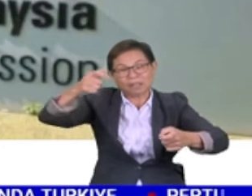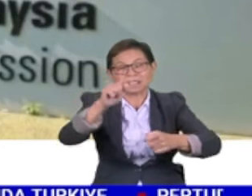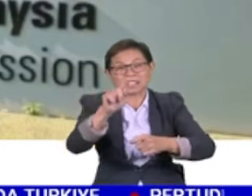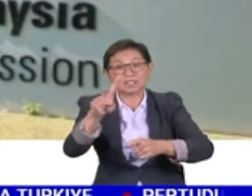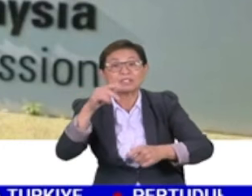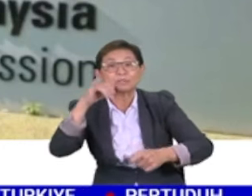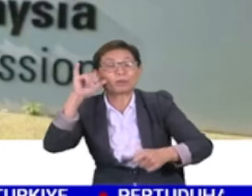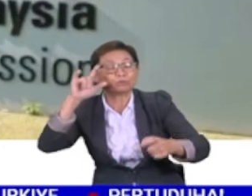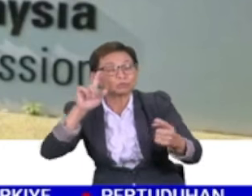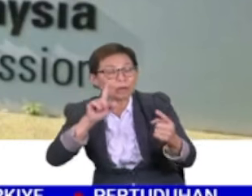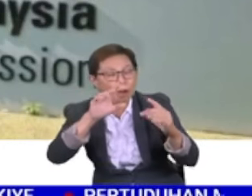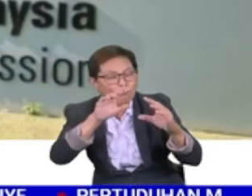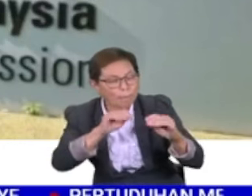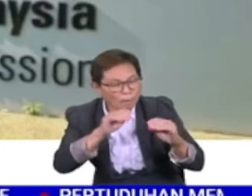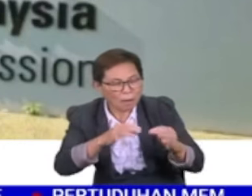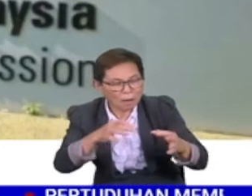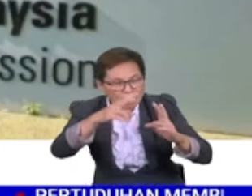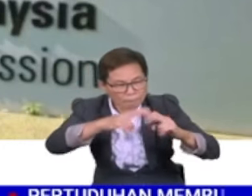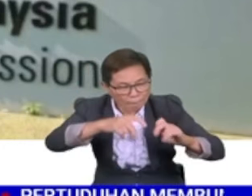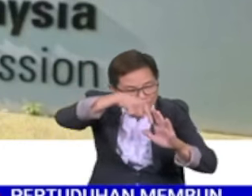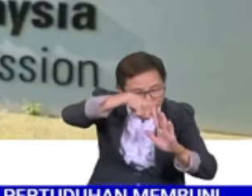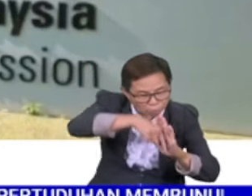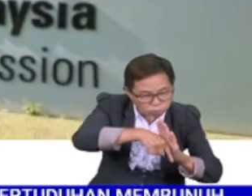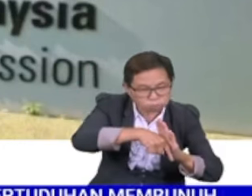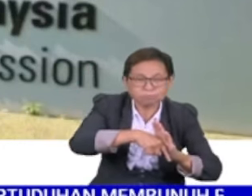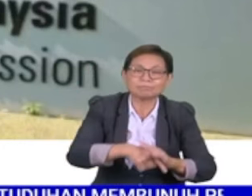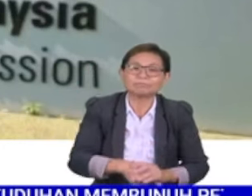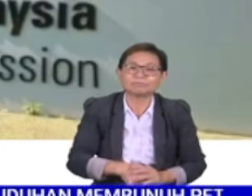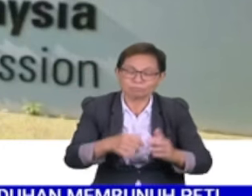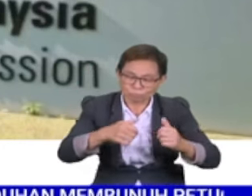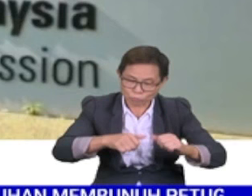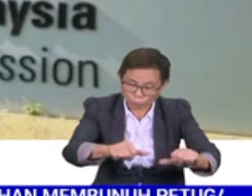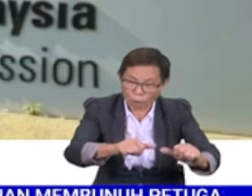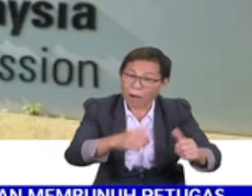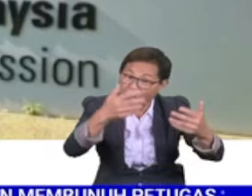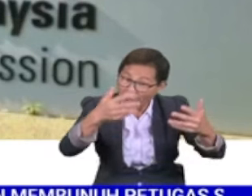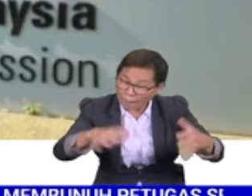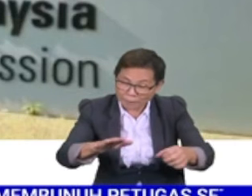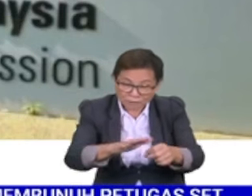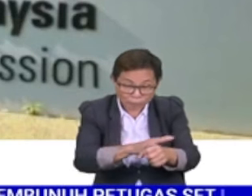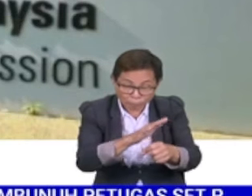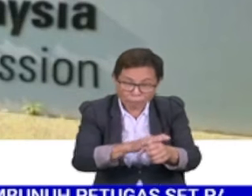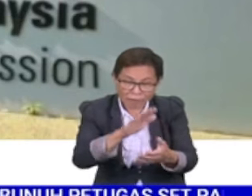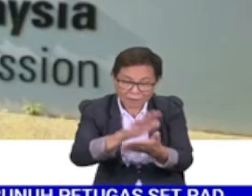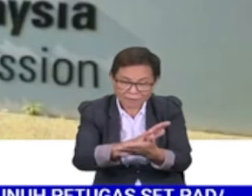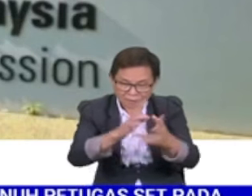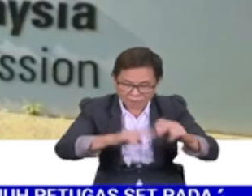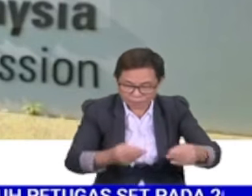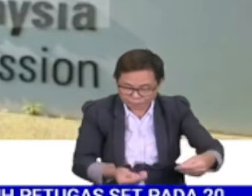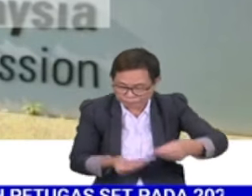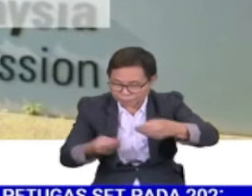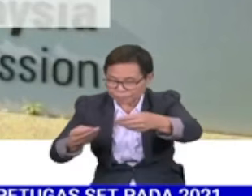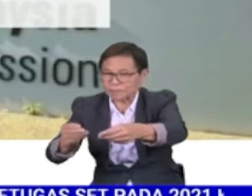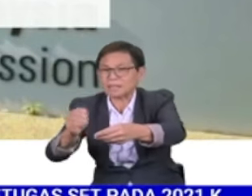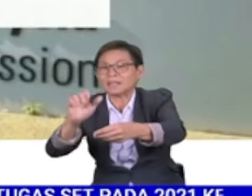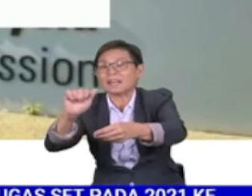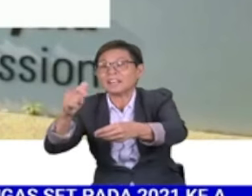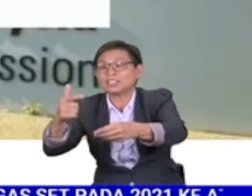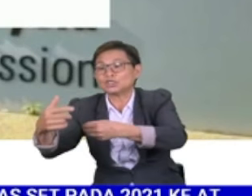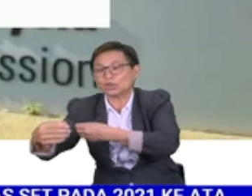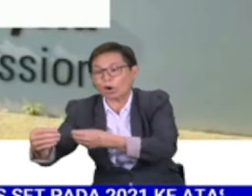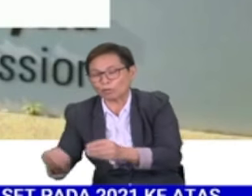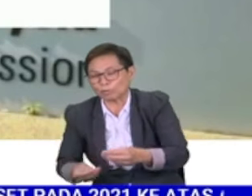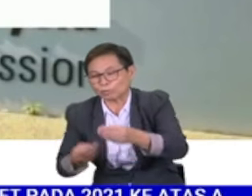tersebut semalam. Siasatan lanjut diteruskan. Selepas lengkap, kertas siasatan akan dikemuka kepada Pejabat Timbalan Pendakwa